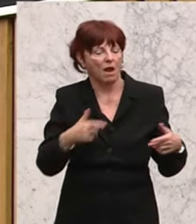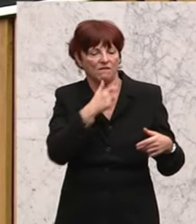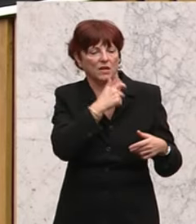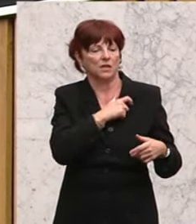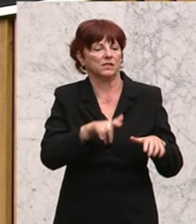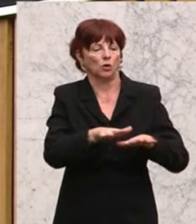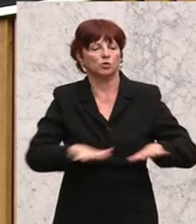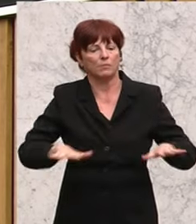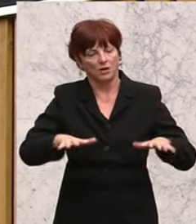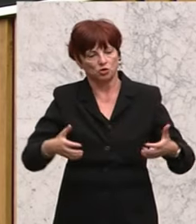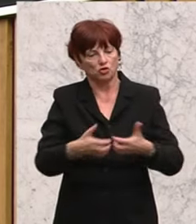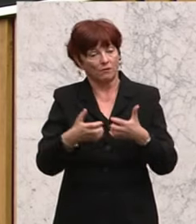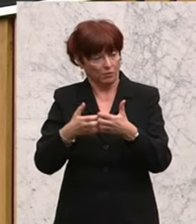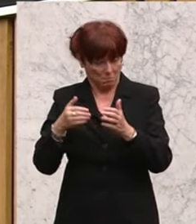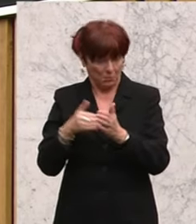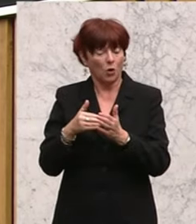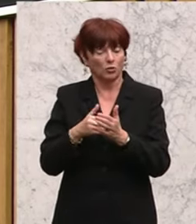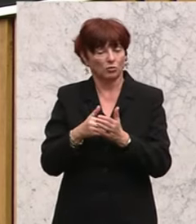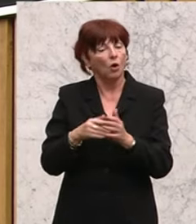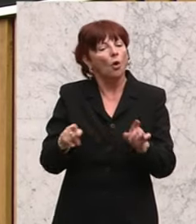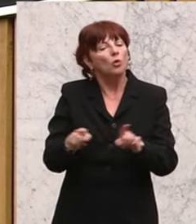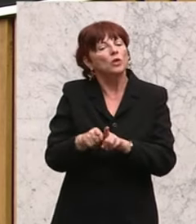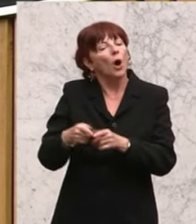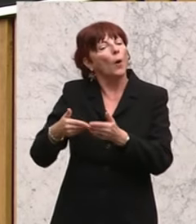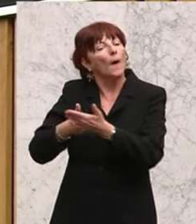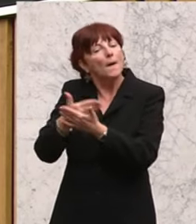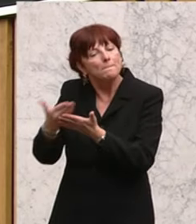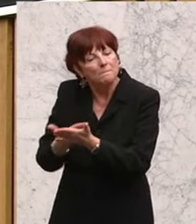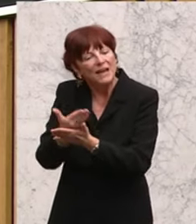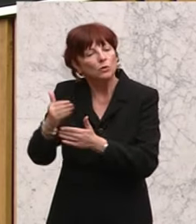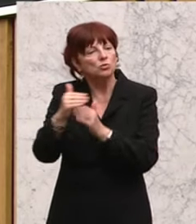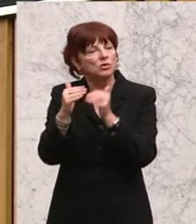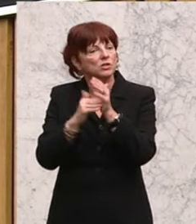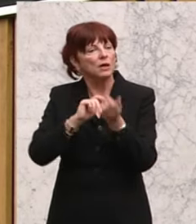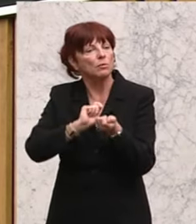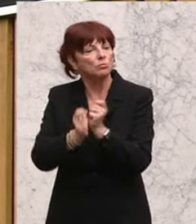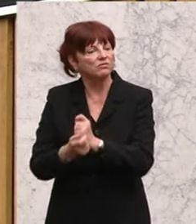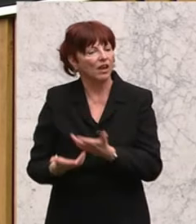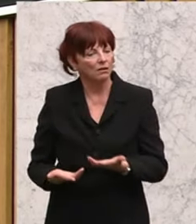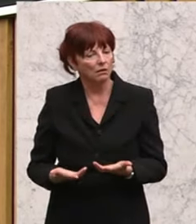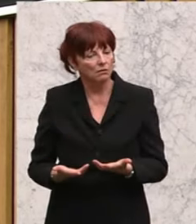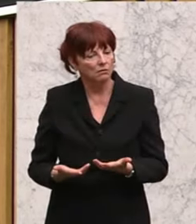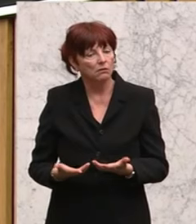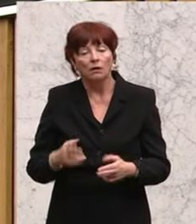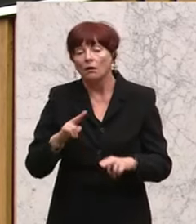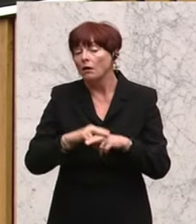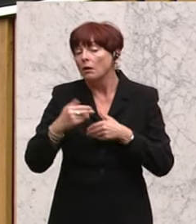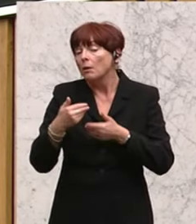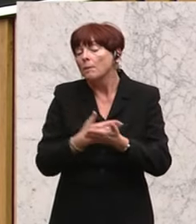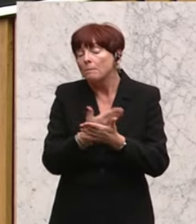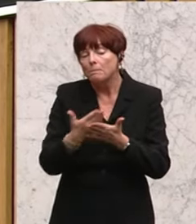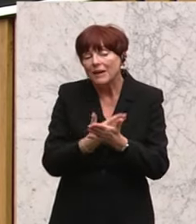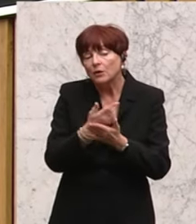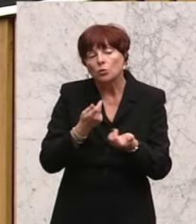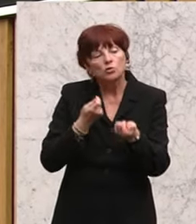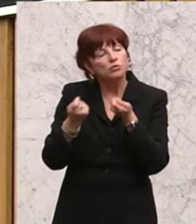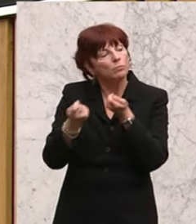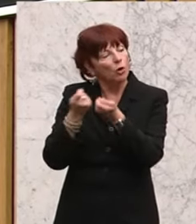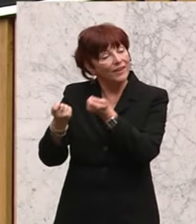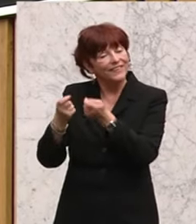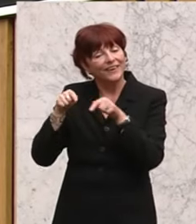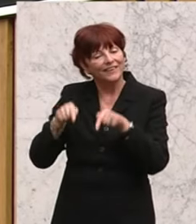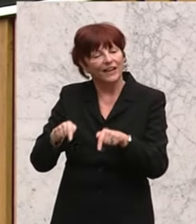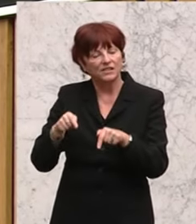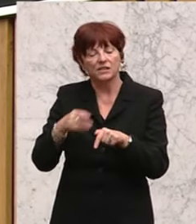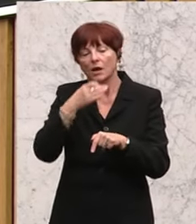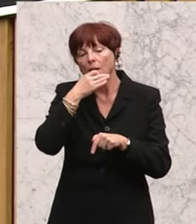wird. Und es geht auch um die Frage, wie wir unsere Bildungssysteme daran ausrichten, weil eines ist völlig klar, Bildungspolitik wird in Zukunft die beste